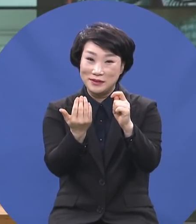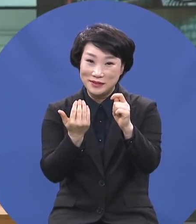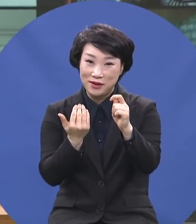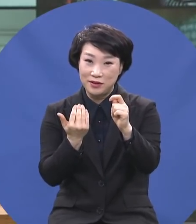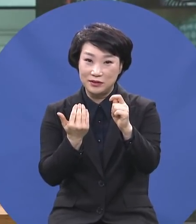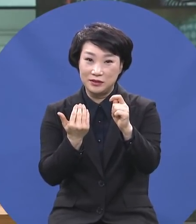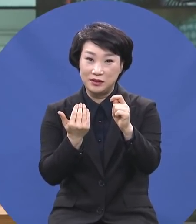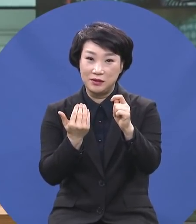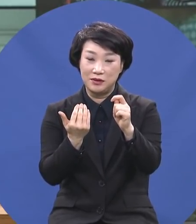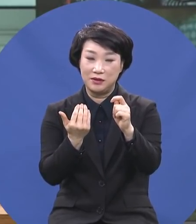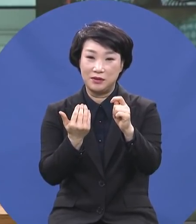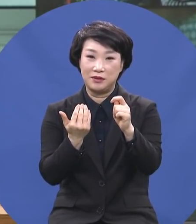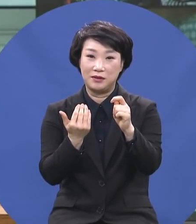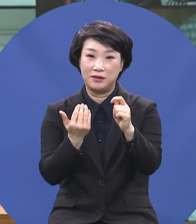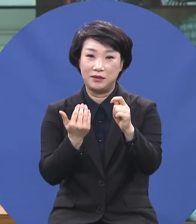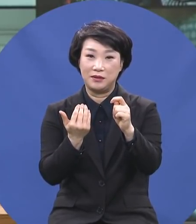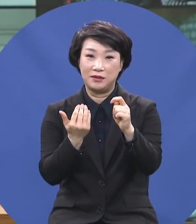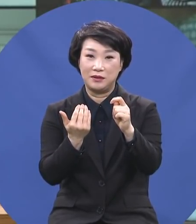고린도전서